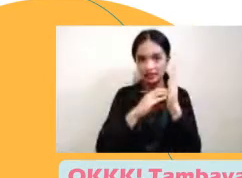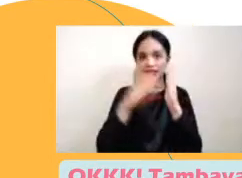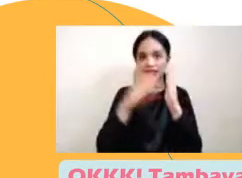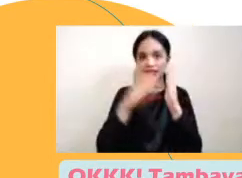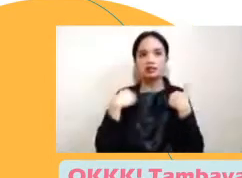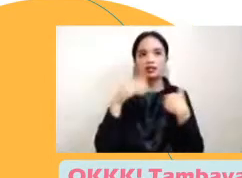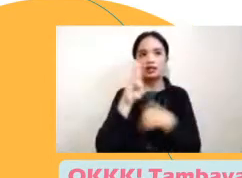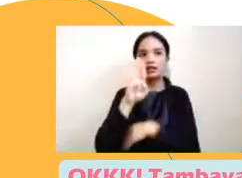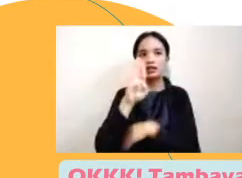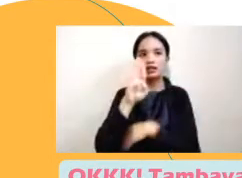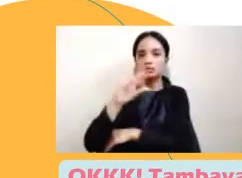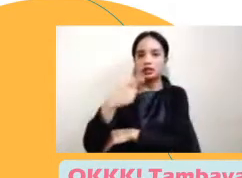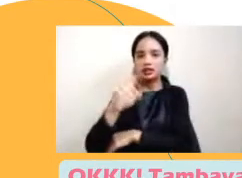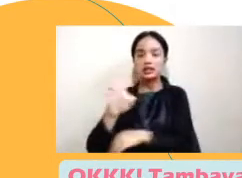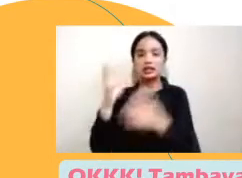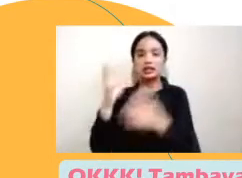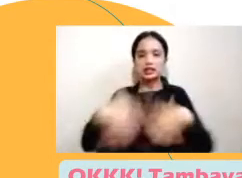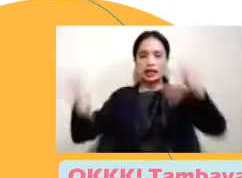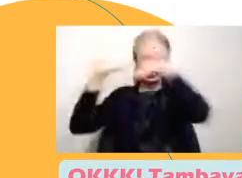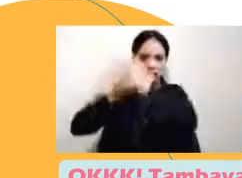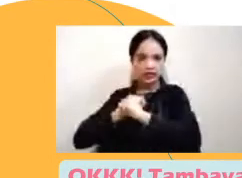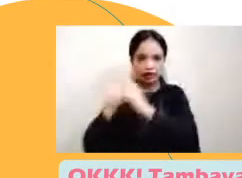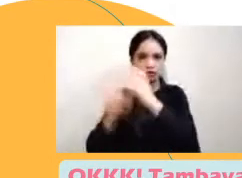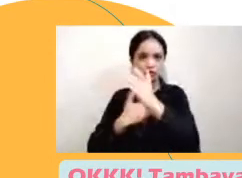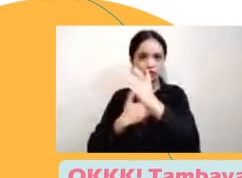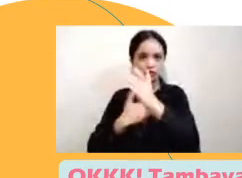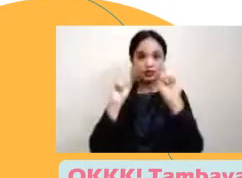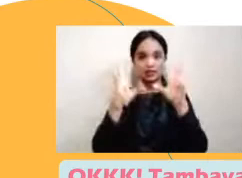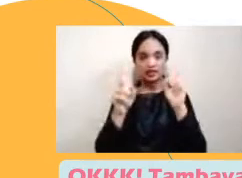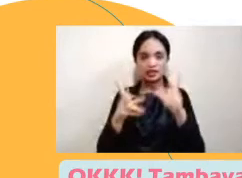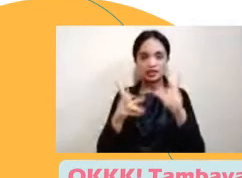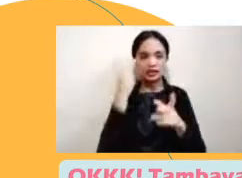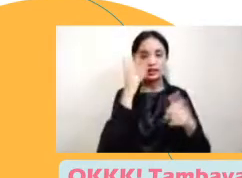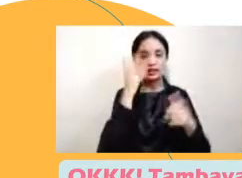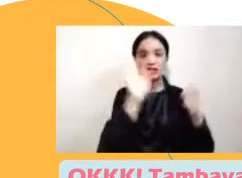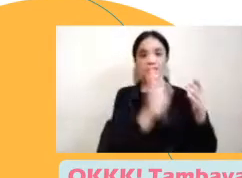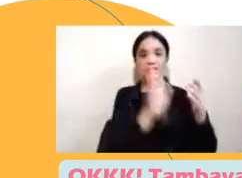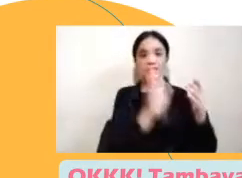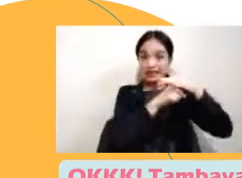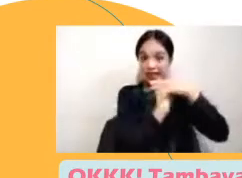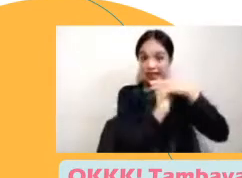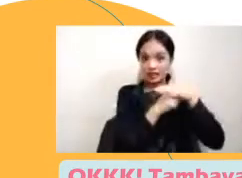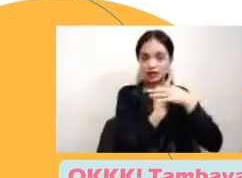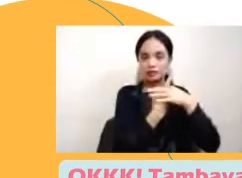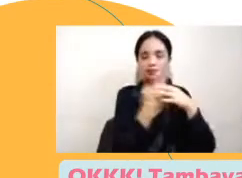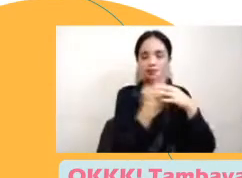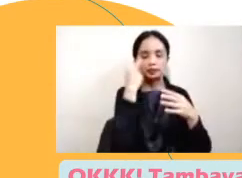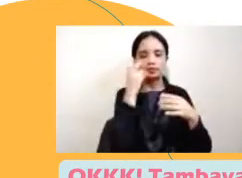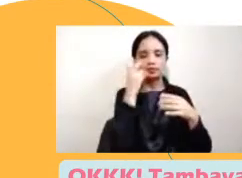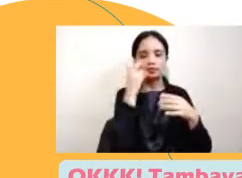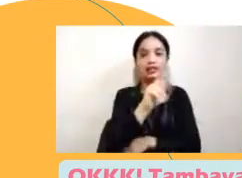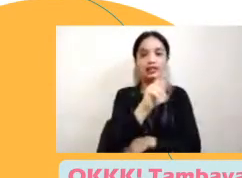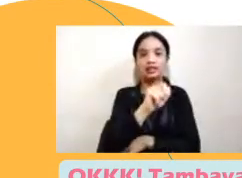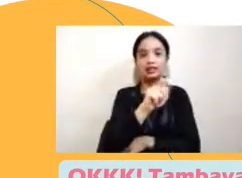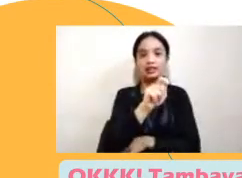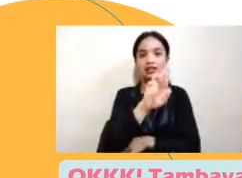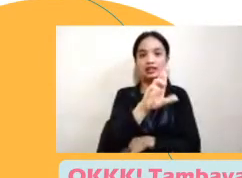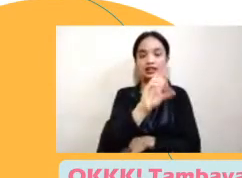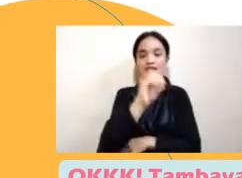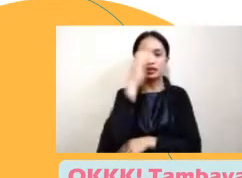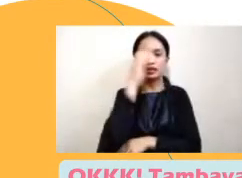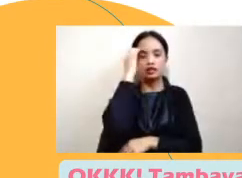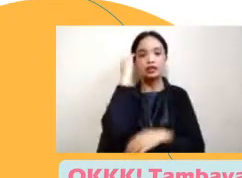may outro. Okay? O sige, dun tayo sa intro. Alam naman natin lahat yung intro. Ito ang simula ng